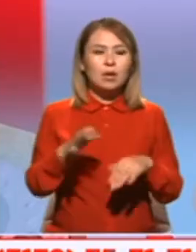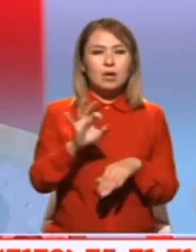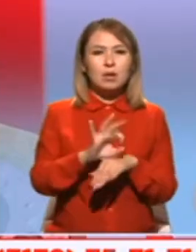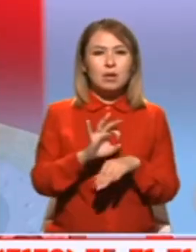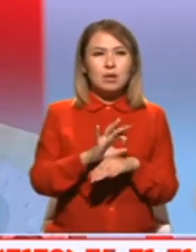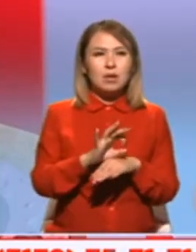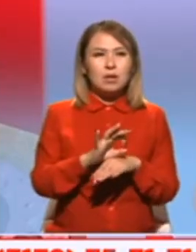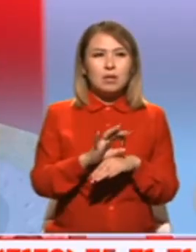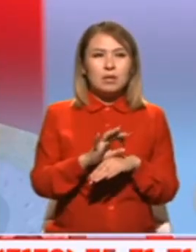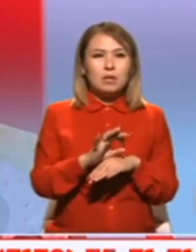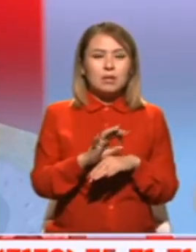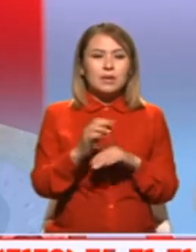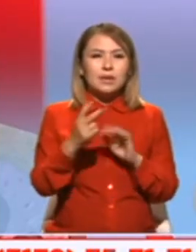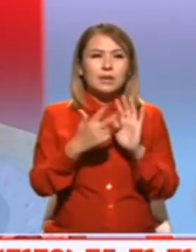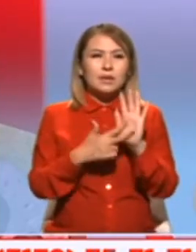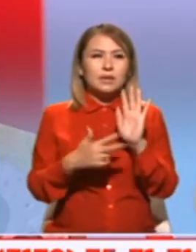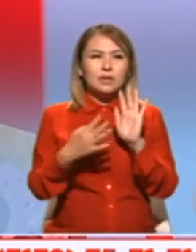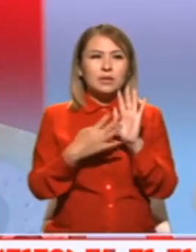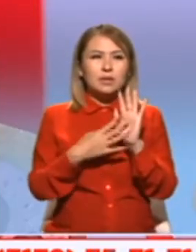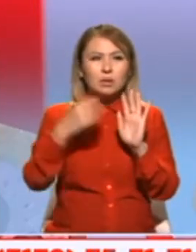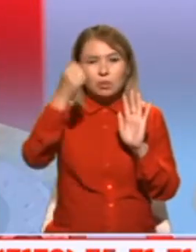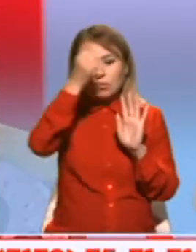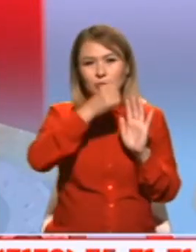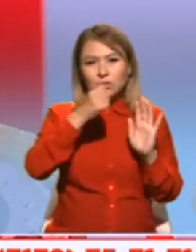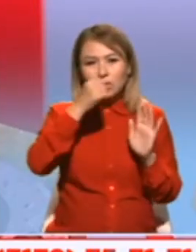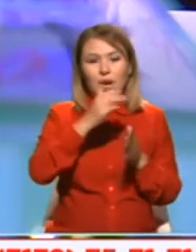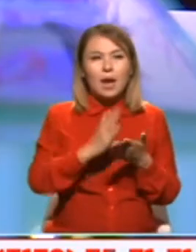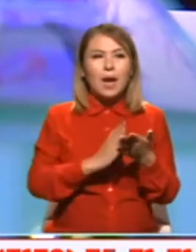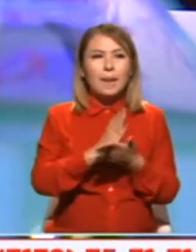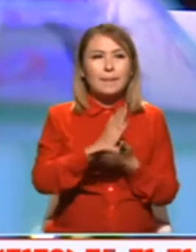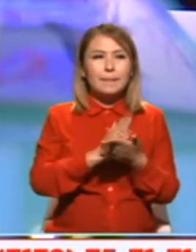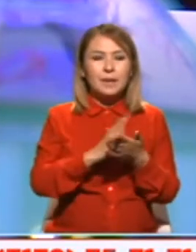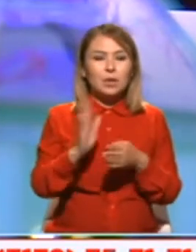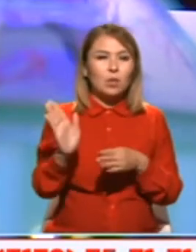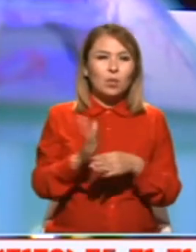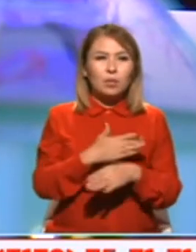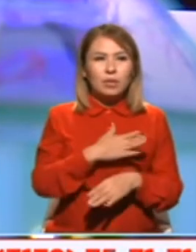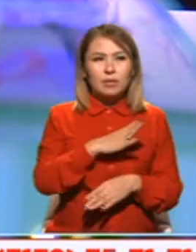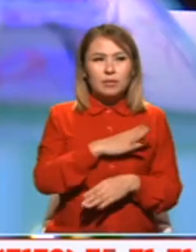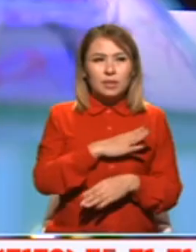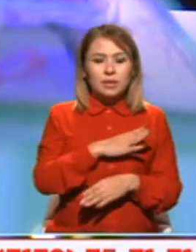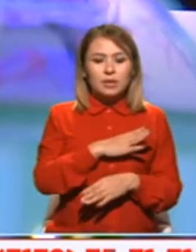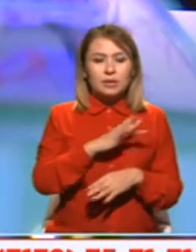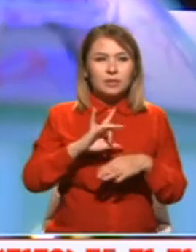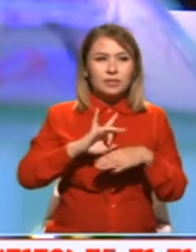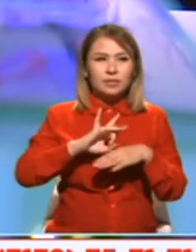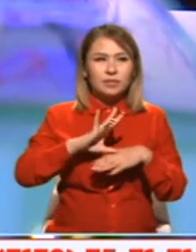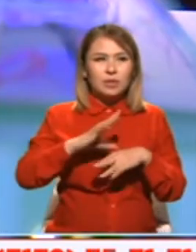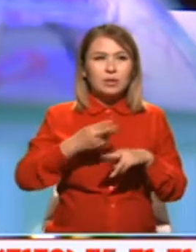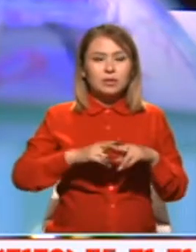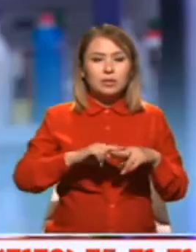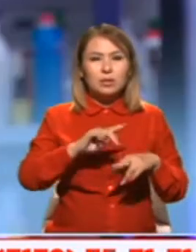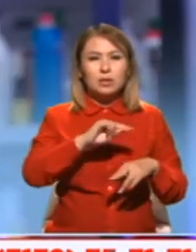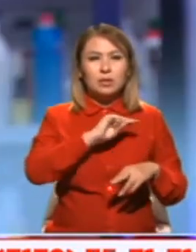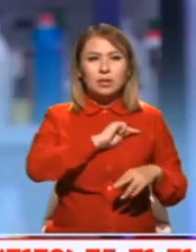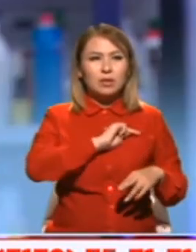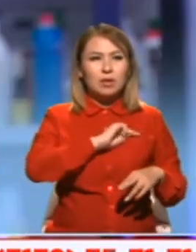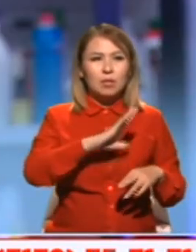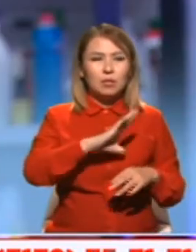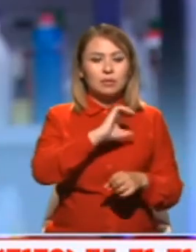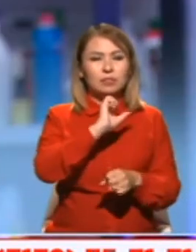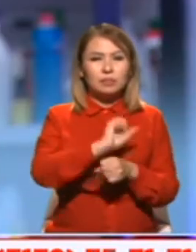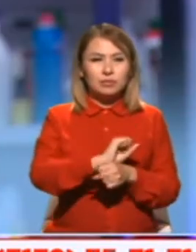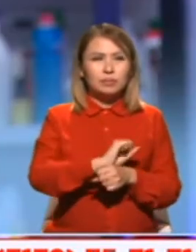себебінен алынған ба? 89 жылы операция жасап алып тастады. Түмен түскен жұмысы тоқтаған деп алып